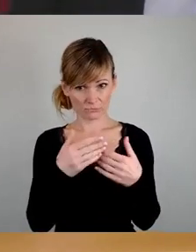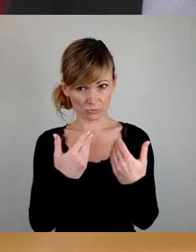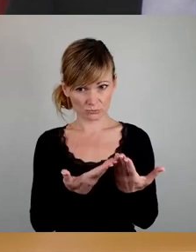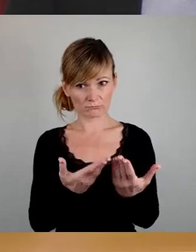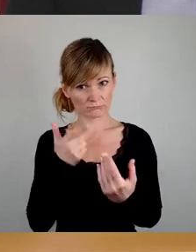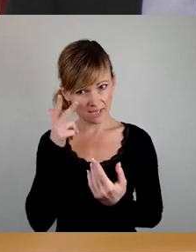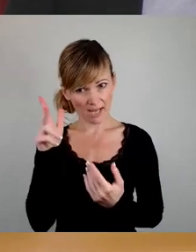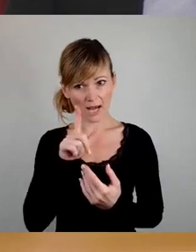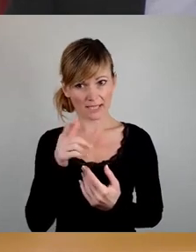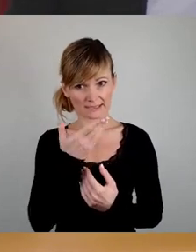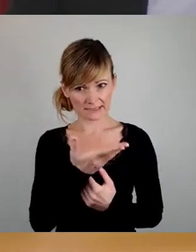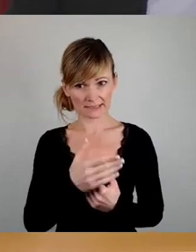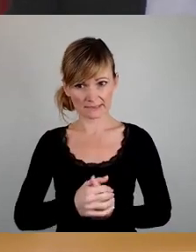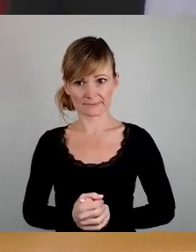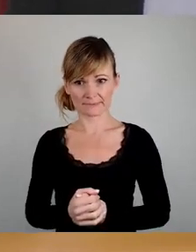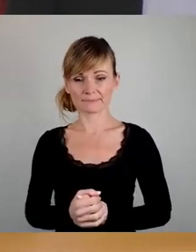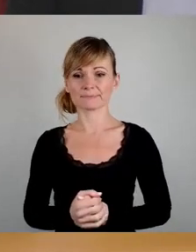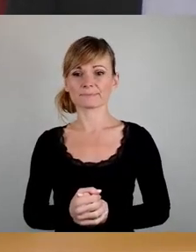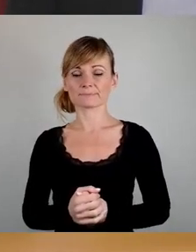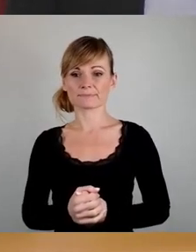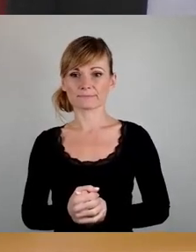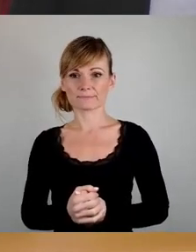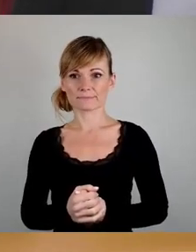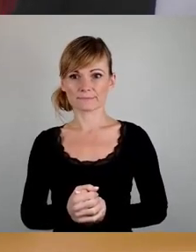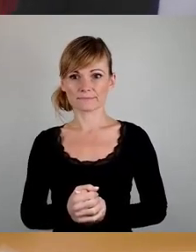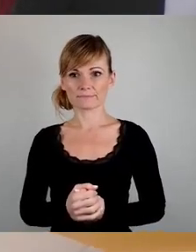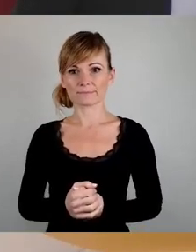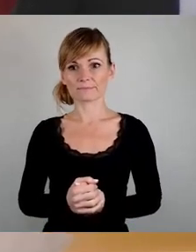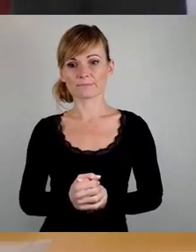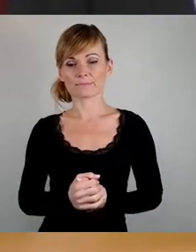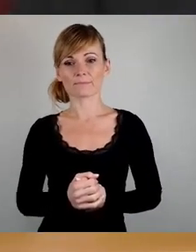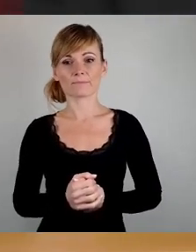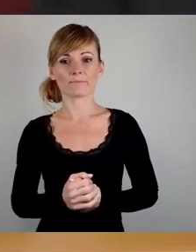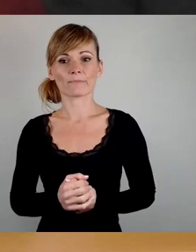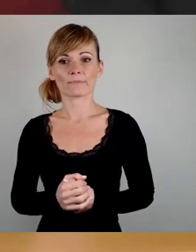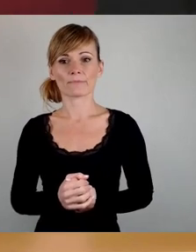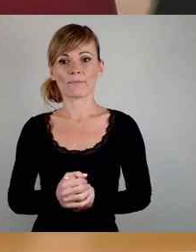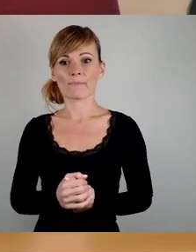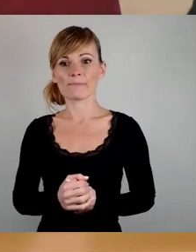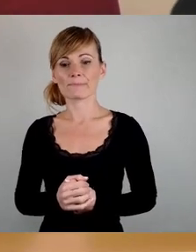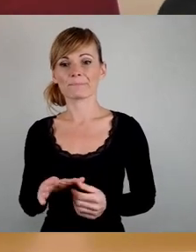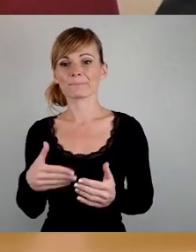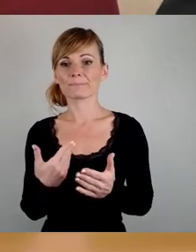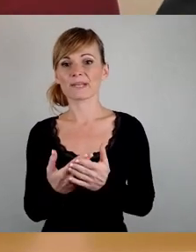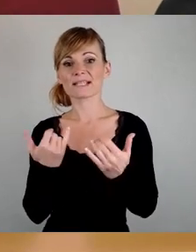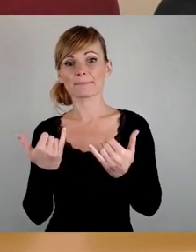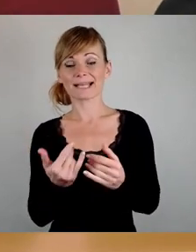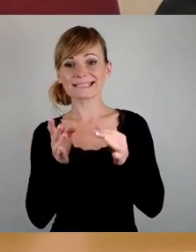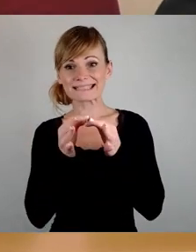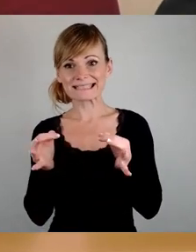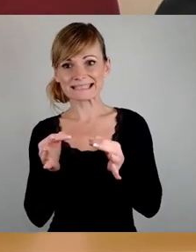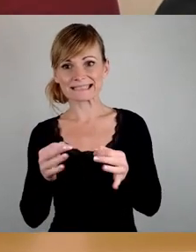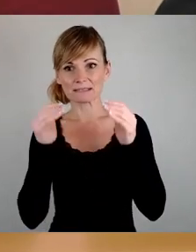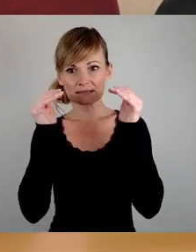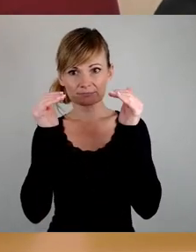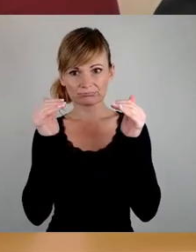Also insofern müssen wir uns jetzt einzeln durchhecheln.